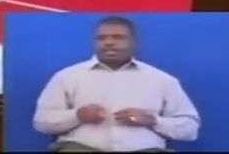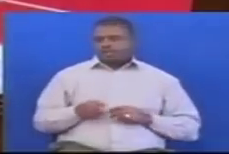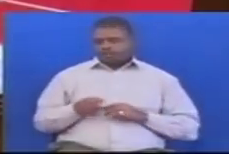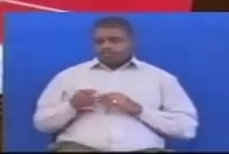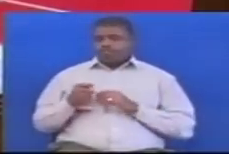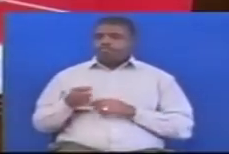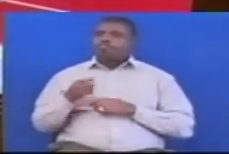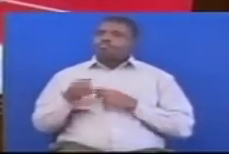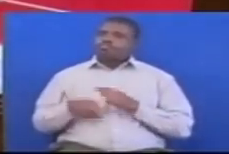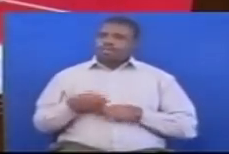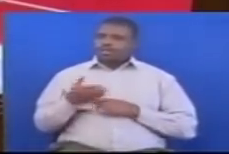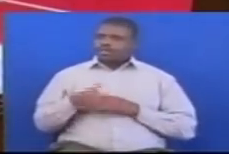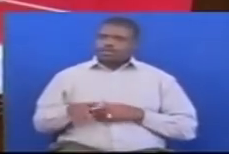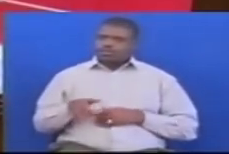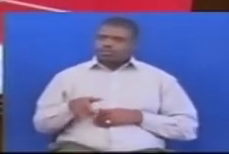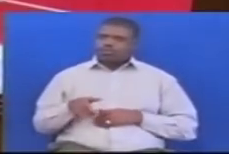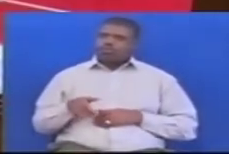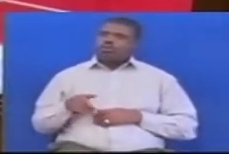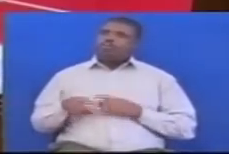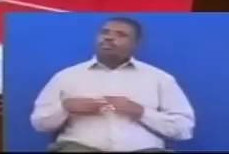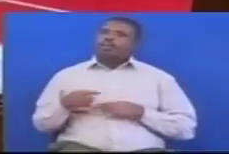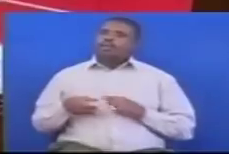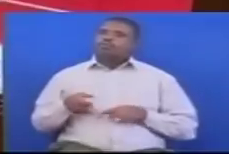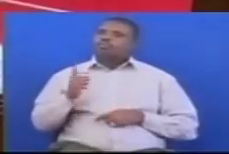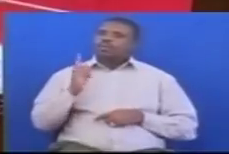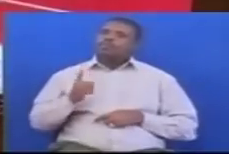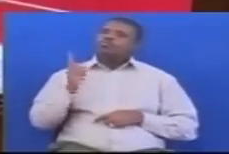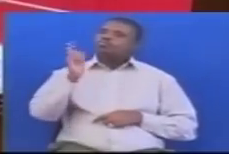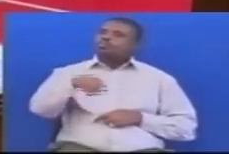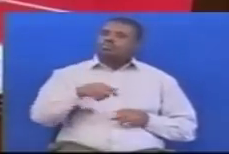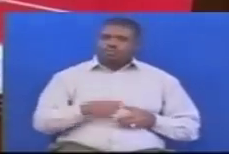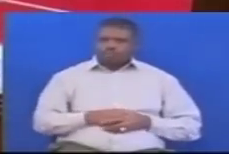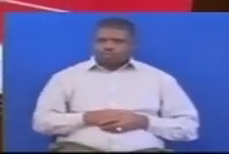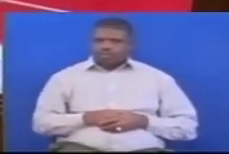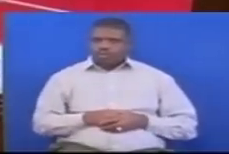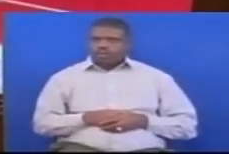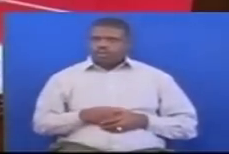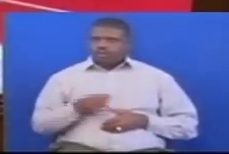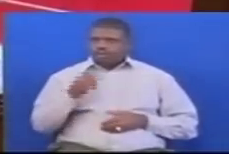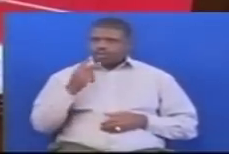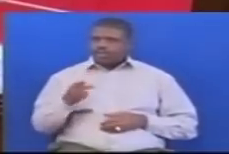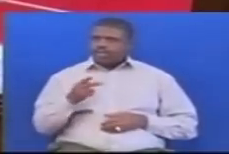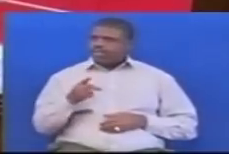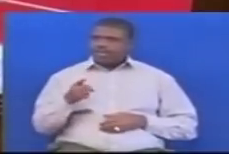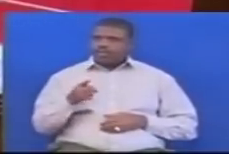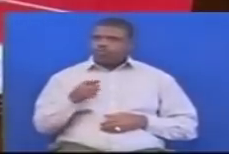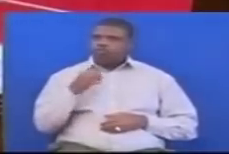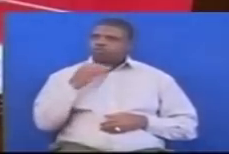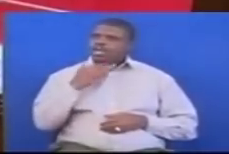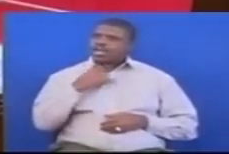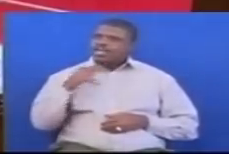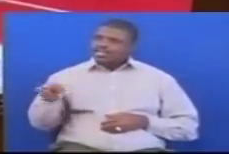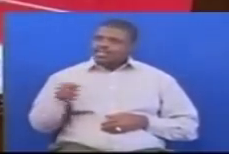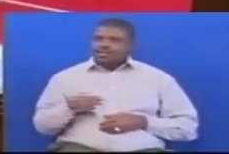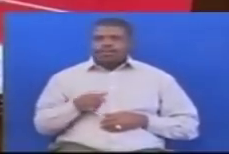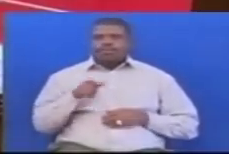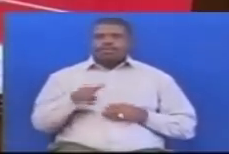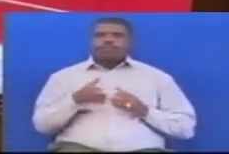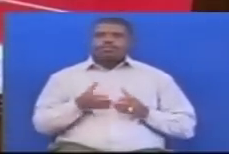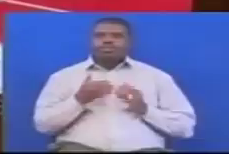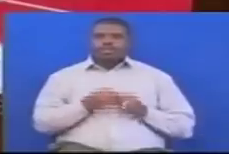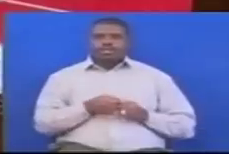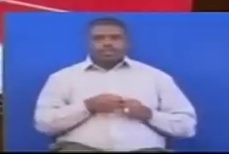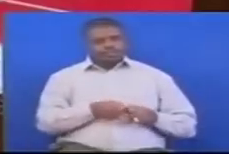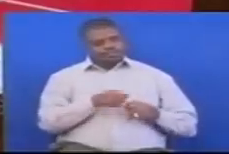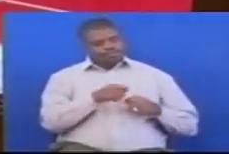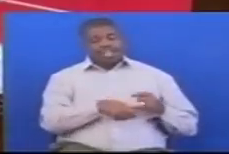Mfili. Mheshimiwa, mradi wa umeme umeshafika na transformer ipo. Angalia sikupige changa la macho. Pale tulipohitaji ni mtambo